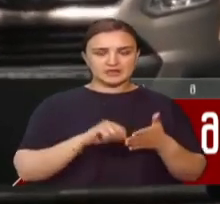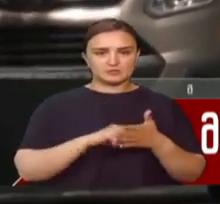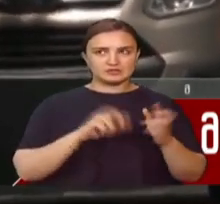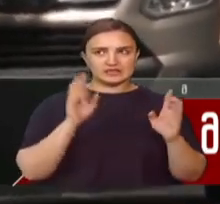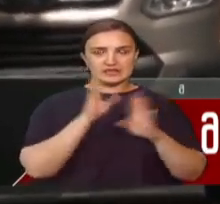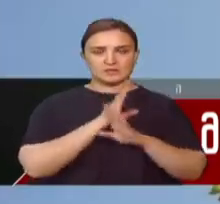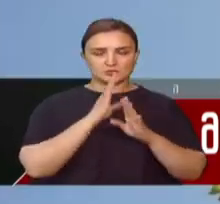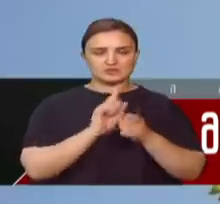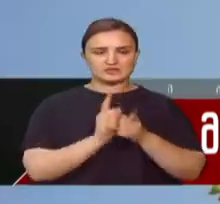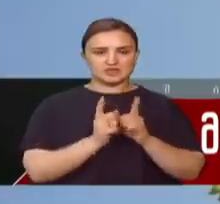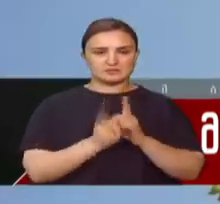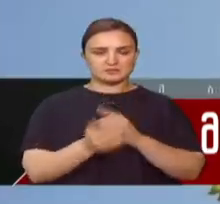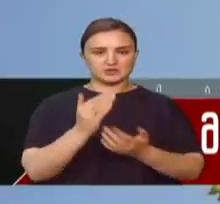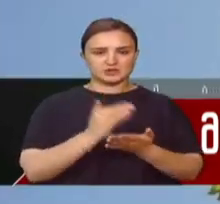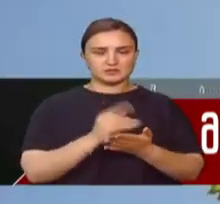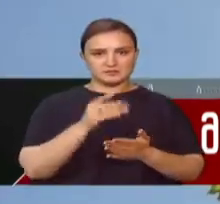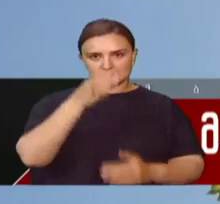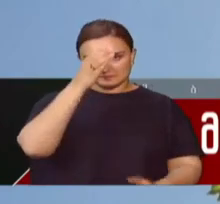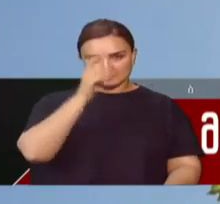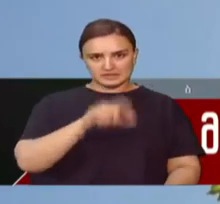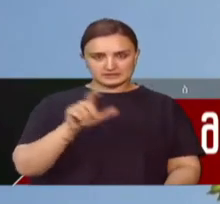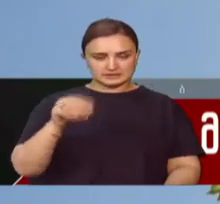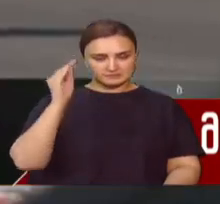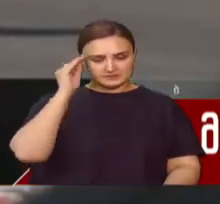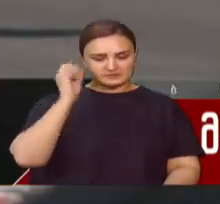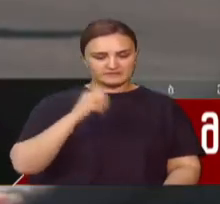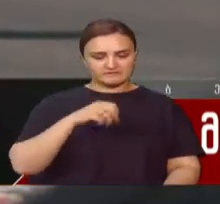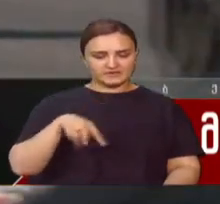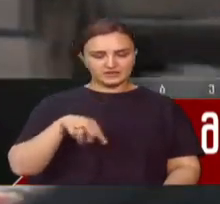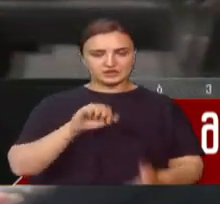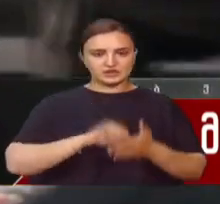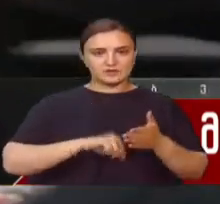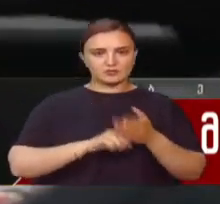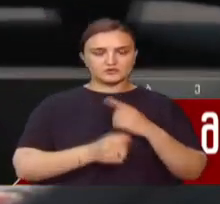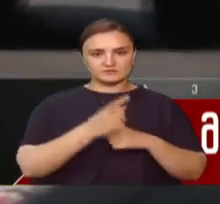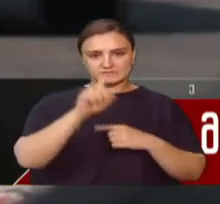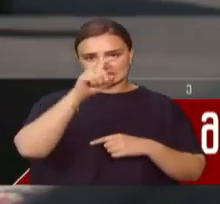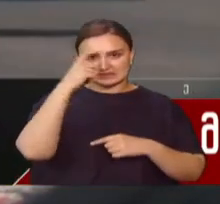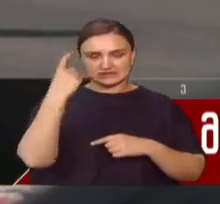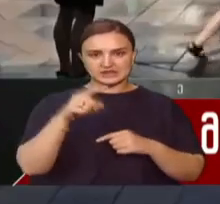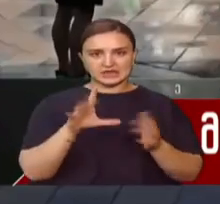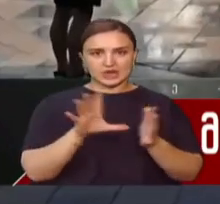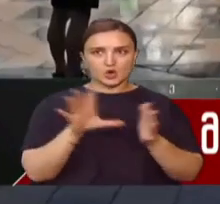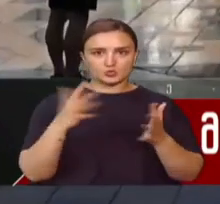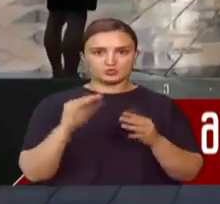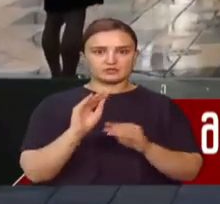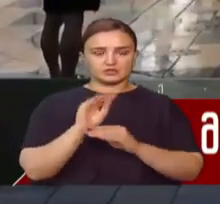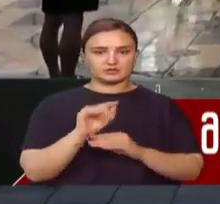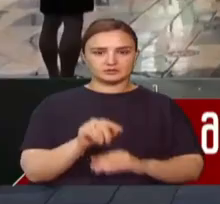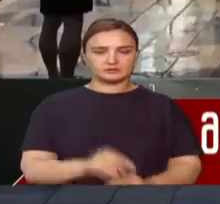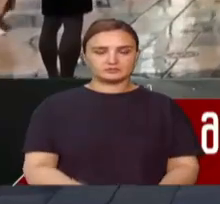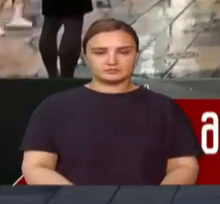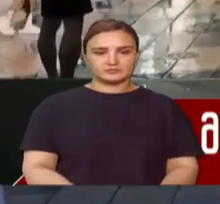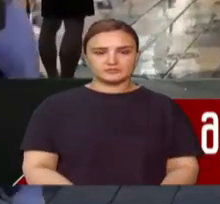კლიმატური ცვლილებების შედეგად. ამან კი მეცნიერთა აზრით ივლისში გამოწვეული სიცხეების რეკორდულ ნიშნულამდე მიღწევაში დიდი როლი